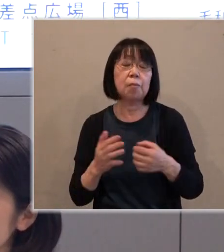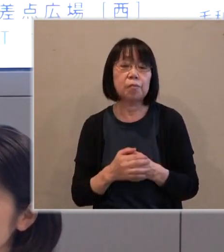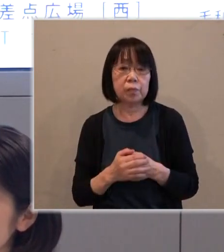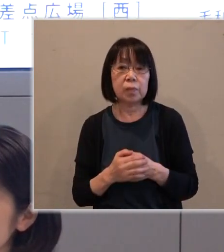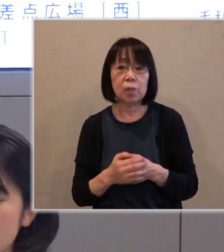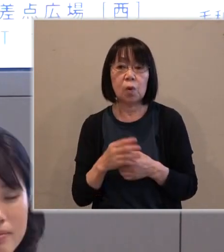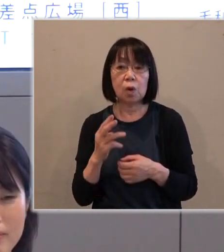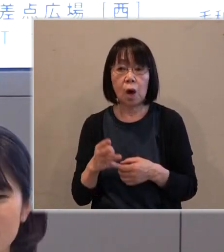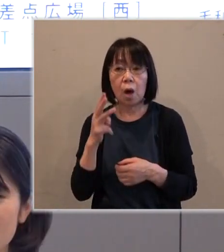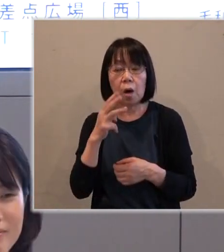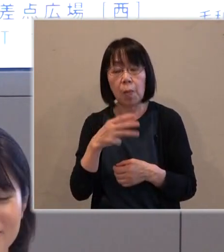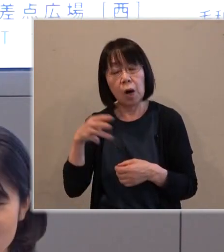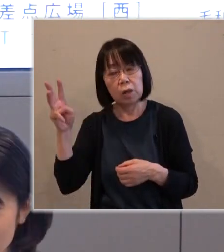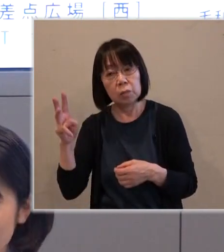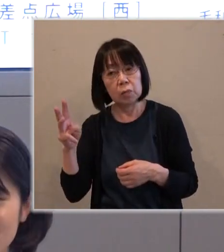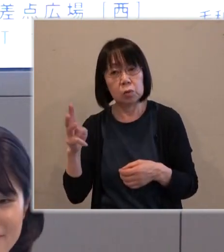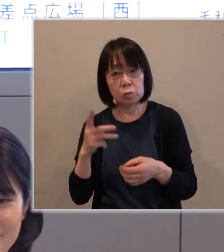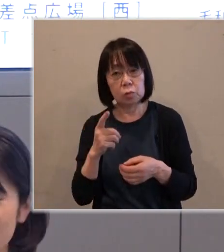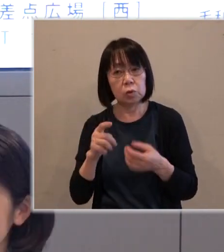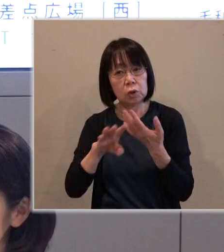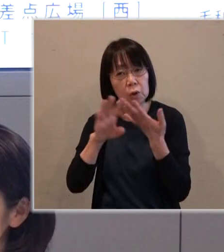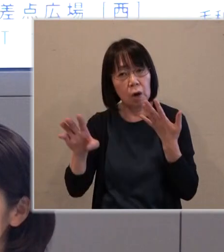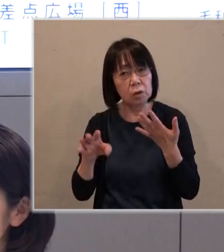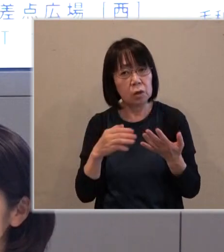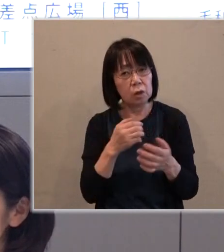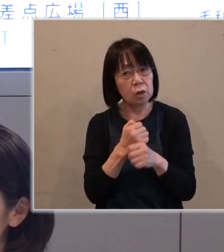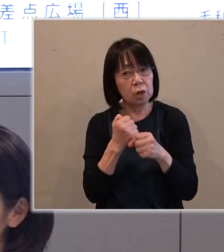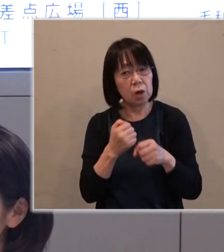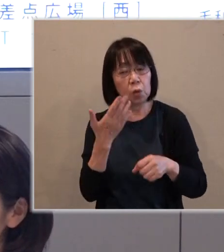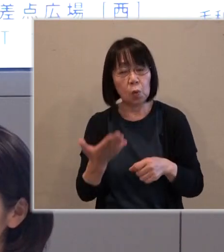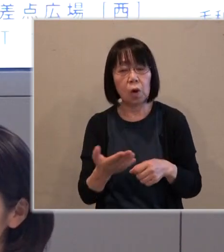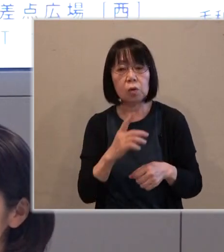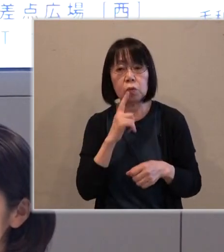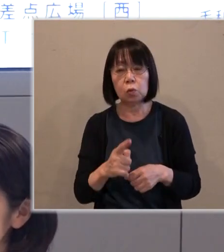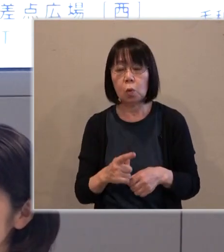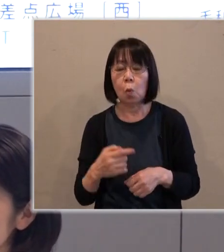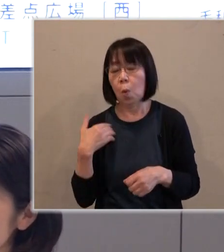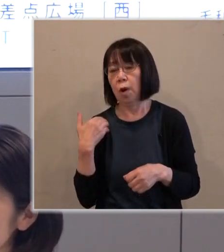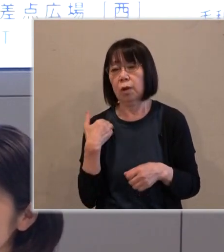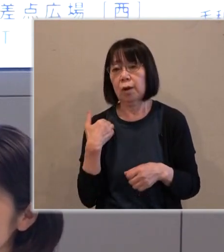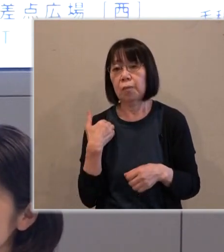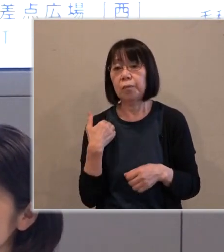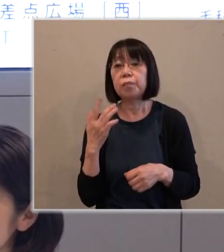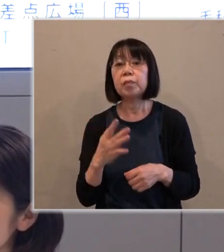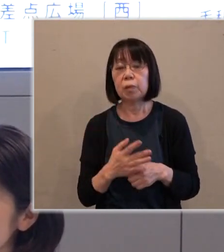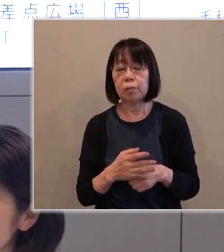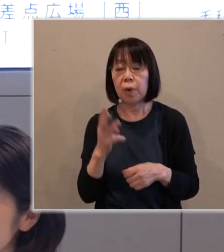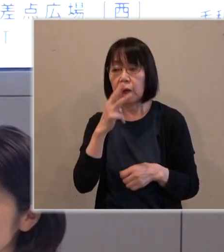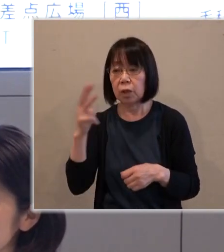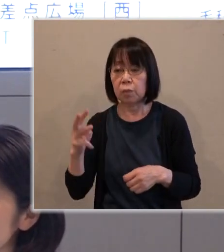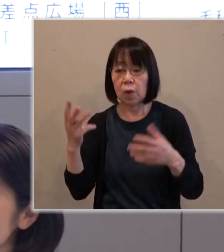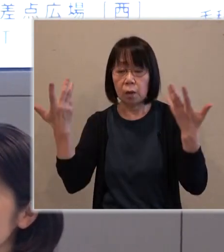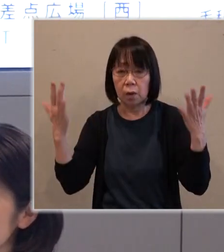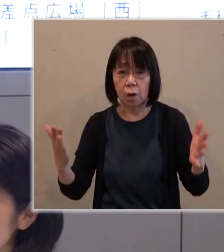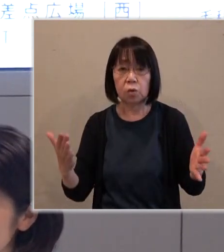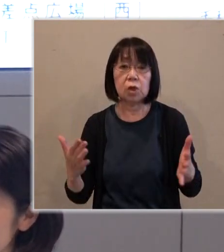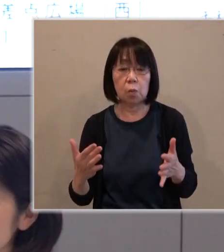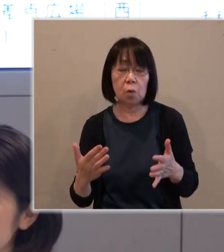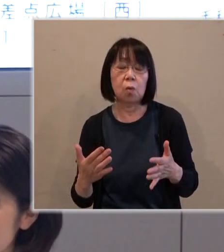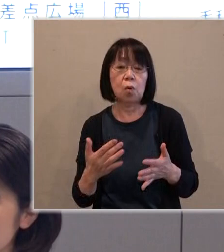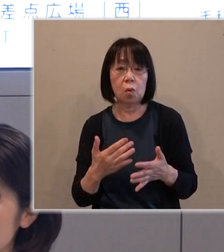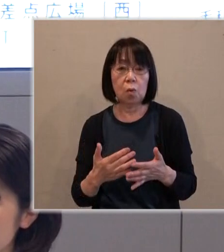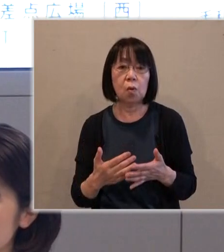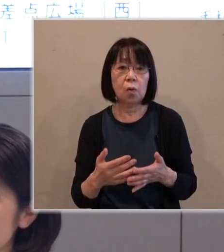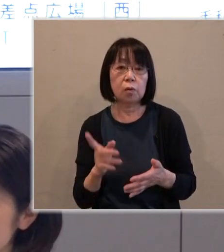できないのかと言われるとちょっと確かに分かんない。でもじゃあ少なくともパラリンピックによってパラリンピックがなくてもできることって何なのかっていうことを考えること自体